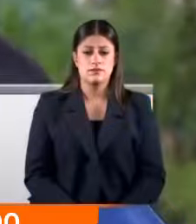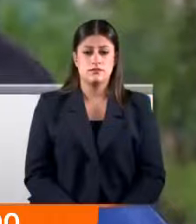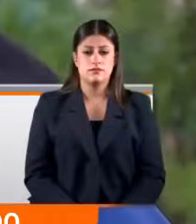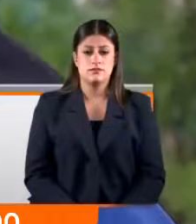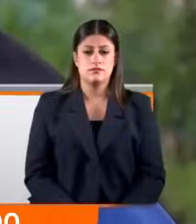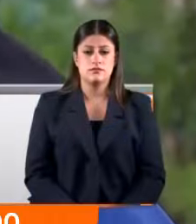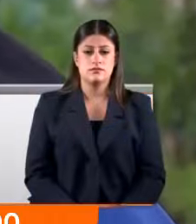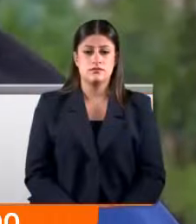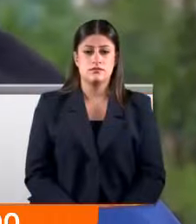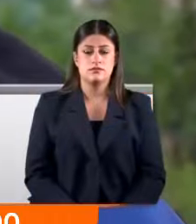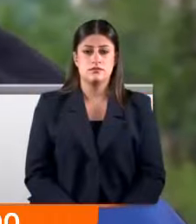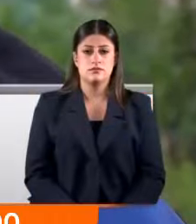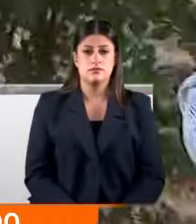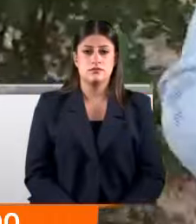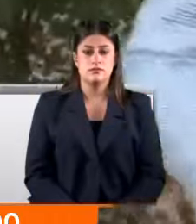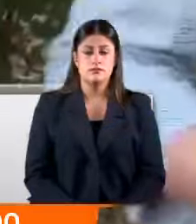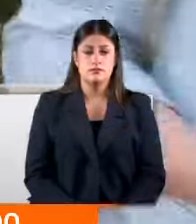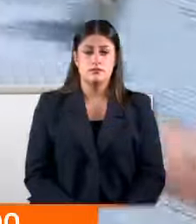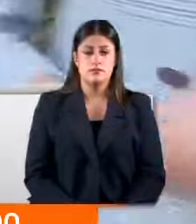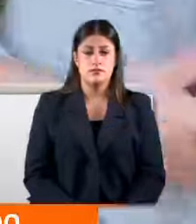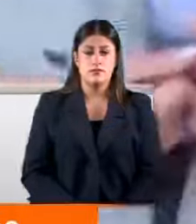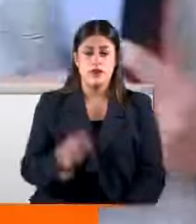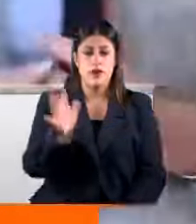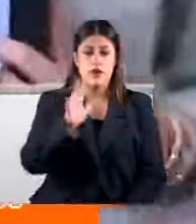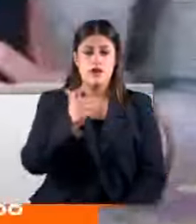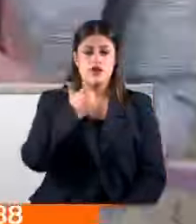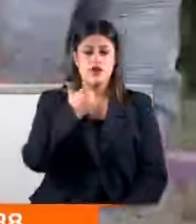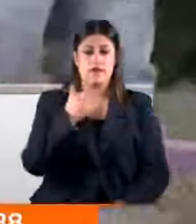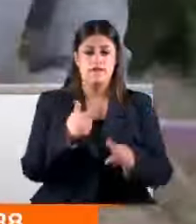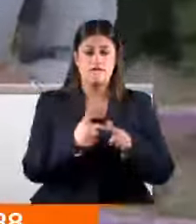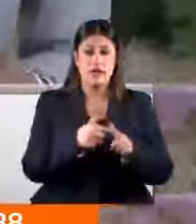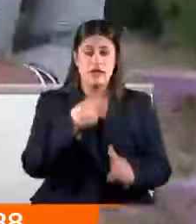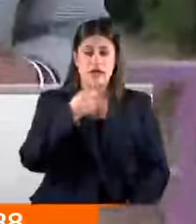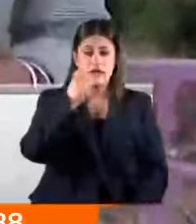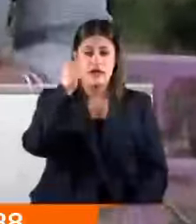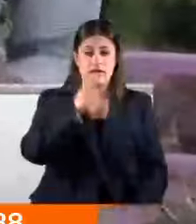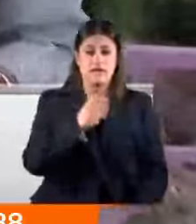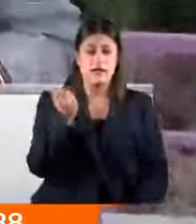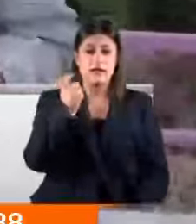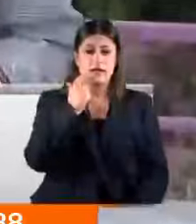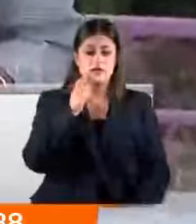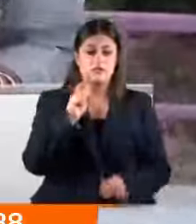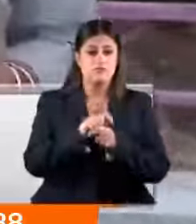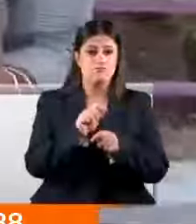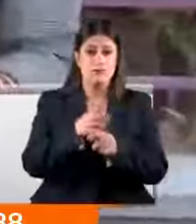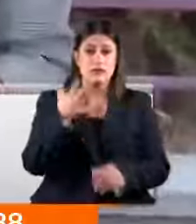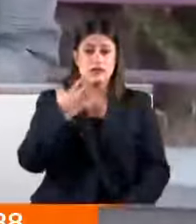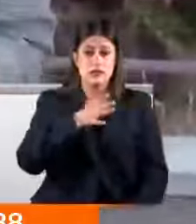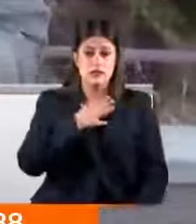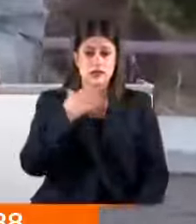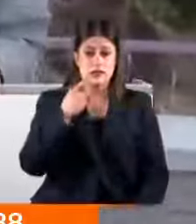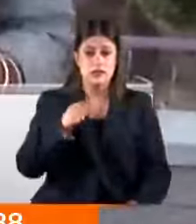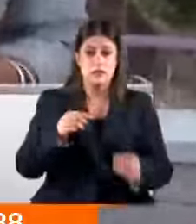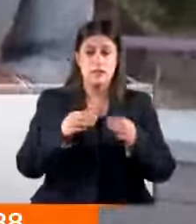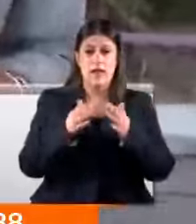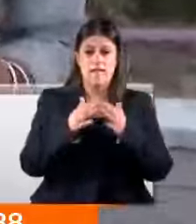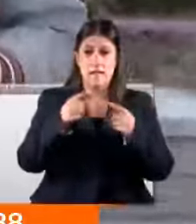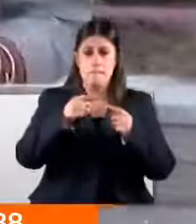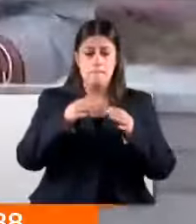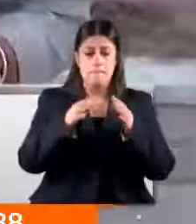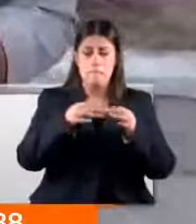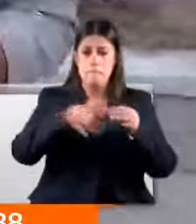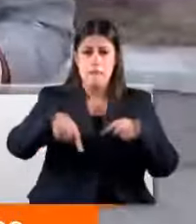yemek yiyemedim. Ben pipetle yemek yiyordum. 50 yaşındaki Firdevs Kırkvurt dişlerine implant yaptırmak için mahallesinde bulunan özel